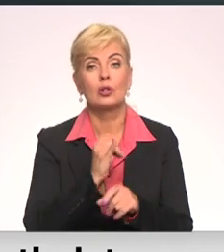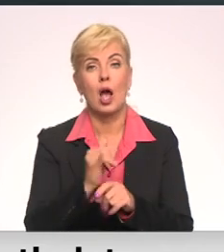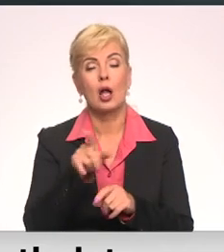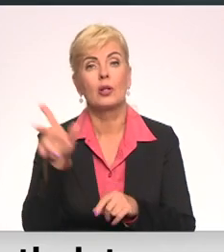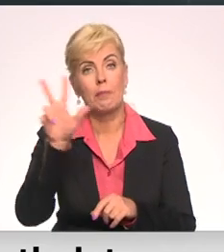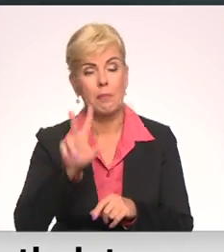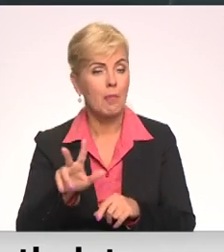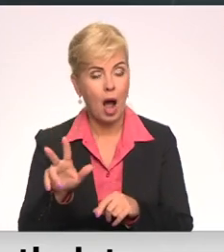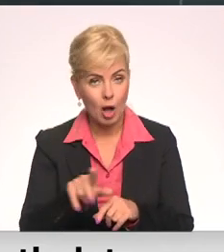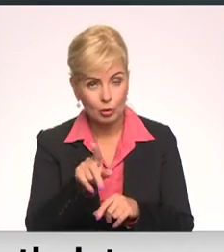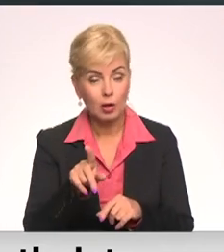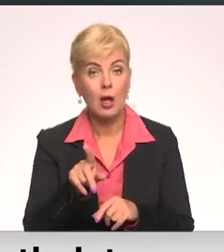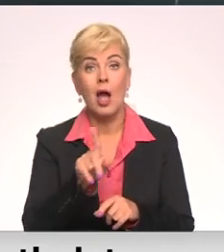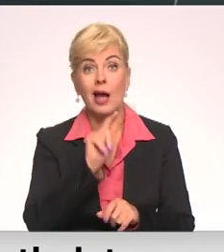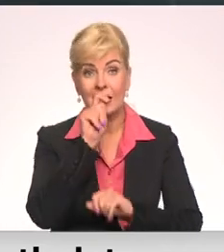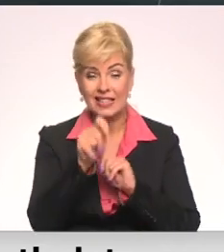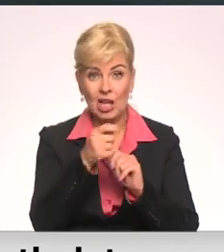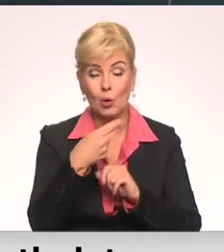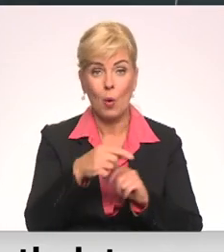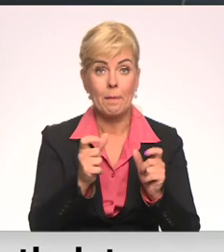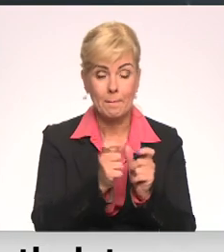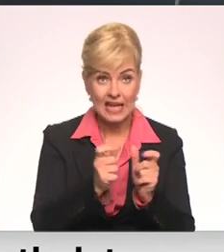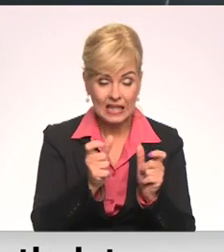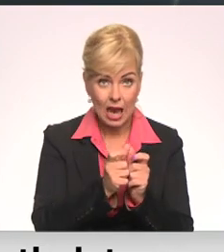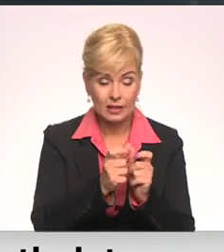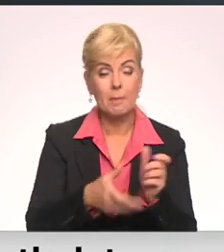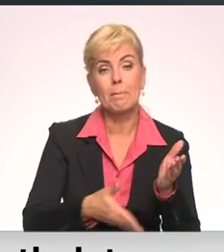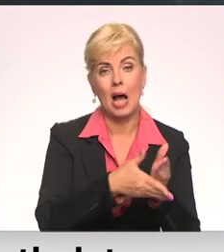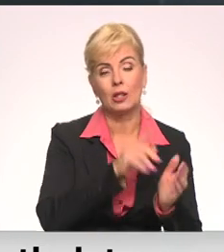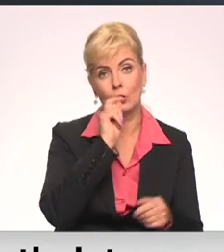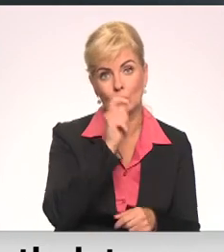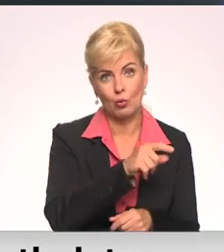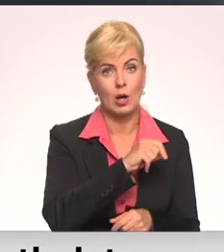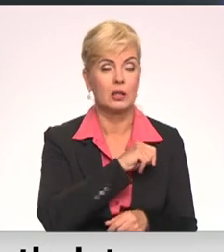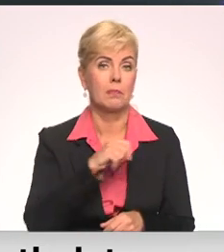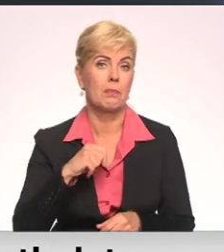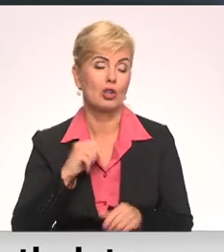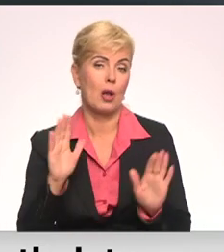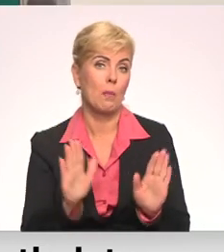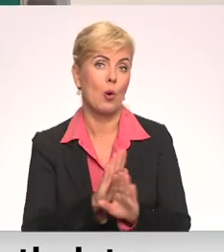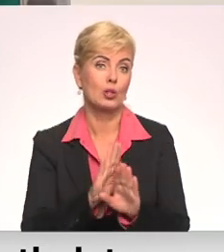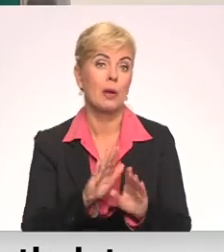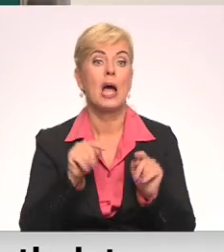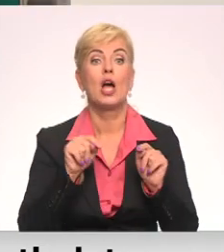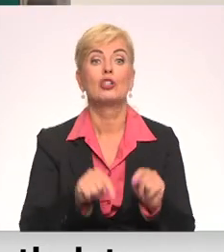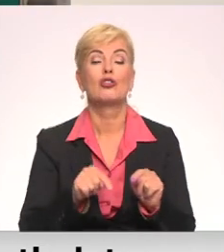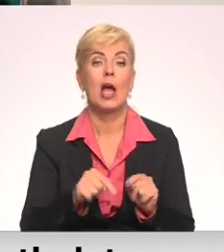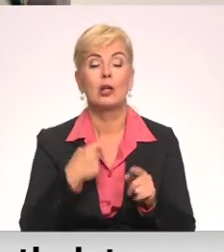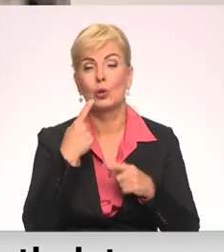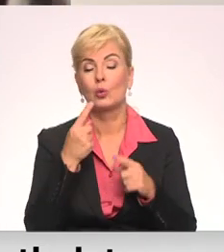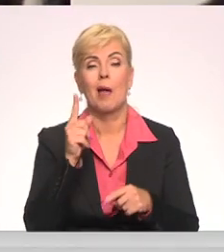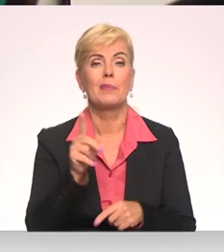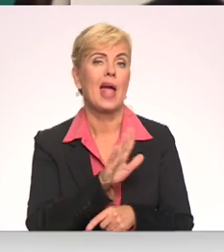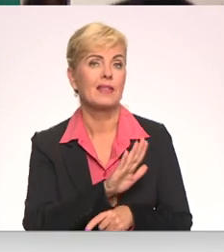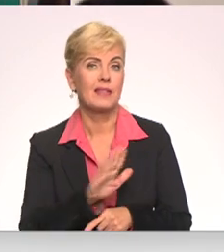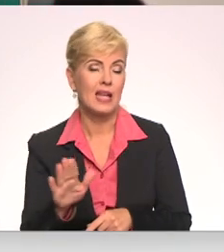bet ziedojot visus ienākumus no biļetēm, ar to palīdzēt Ukrainai un arī pašiem mūziķiem. Šeit mēs runājam ne tikai